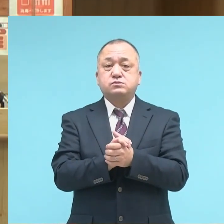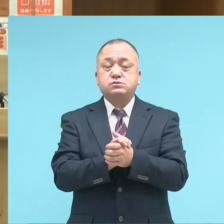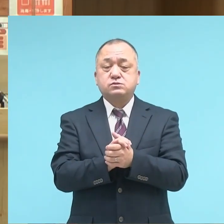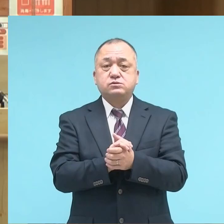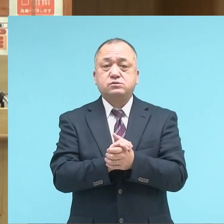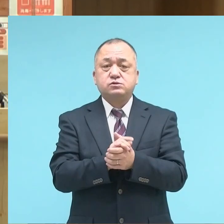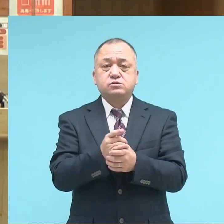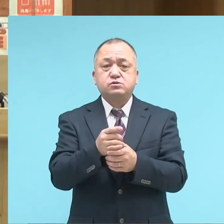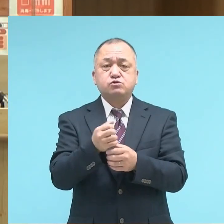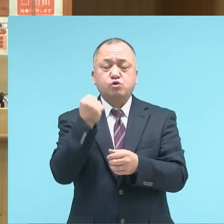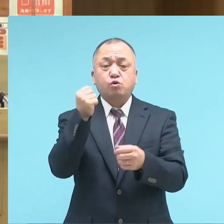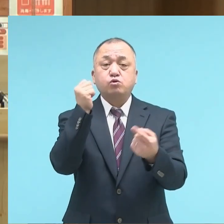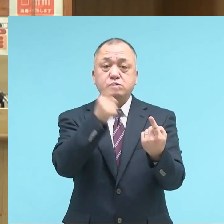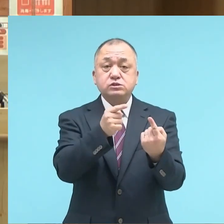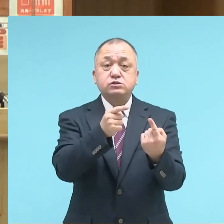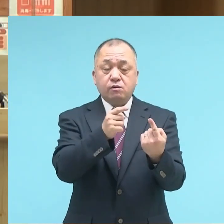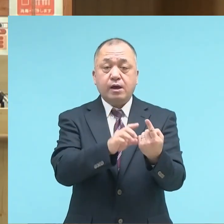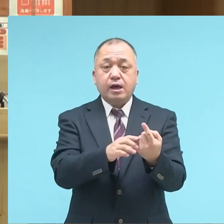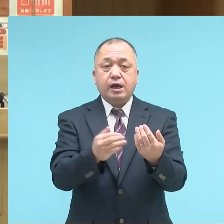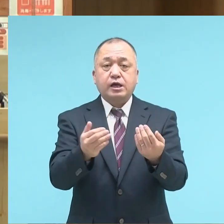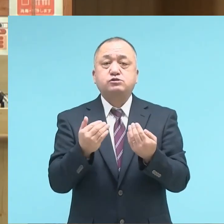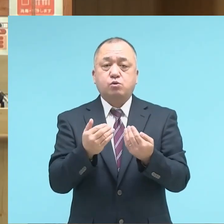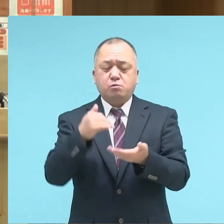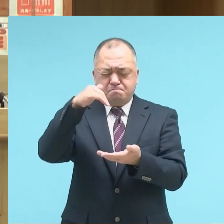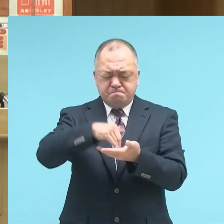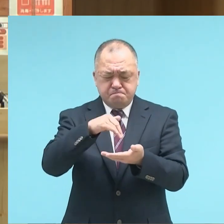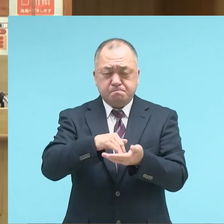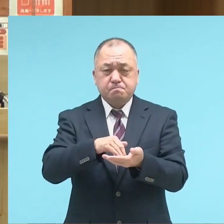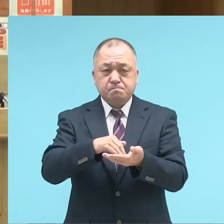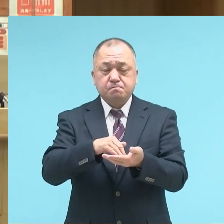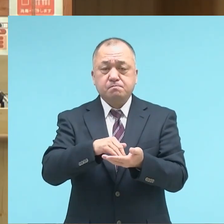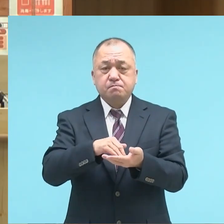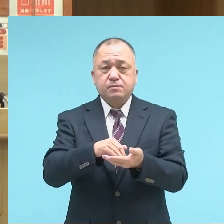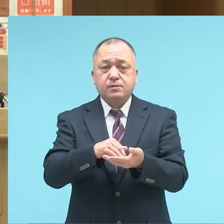措置については、必要最低限であるということはもちろん、